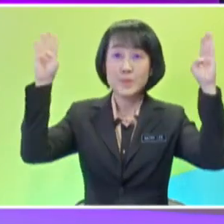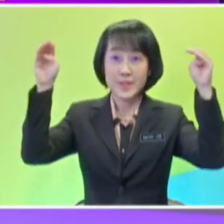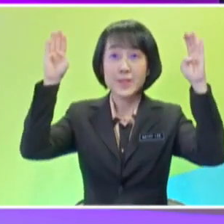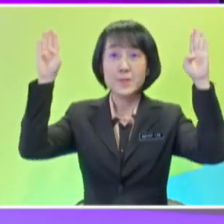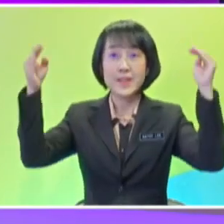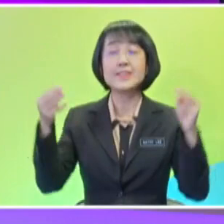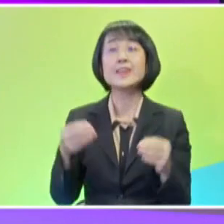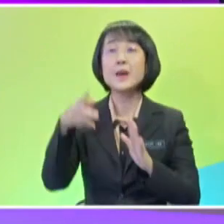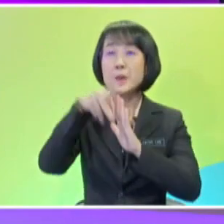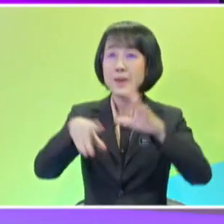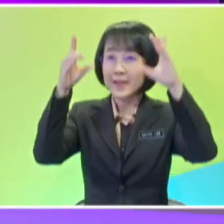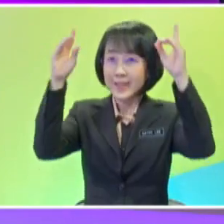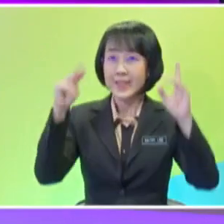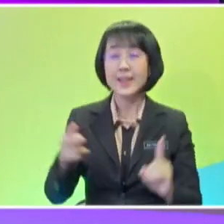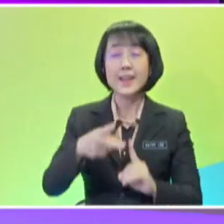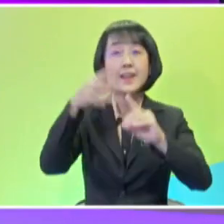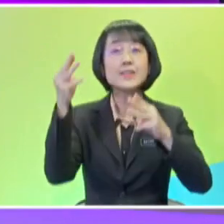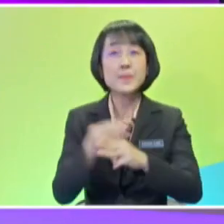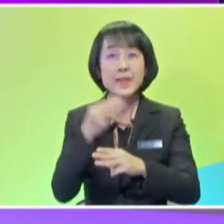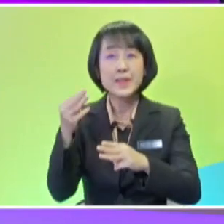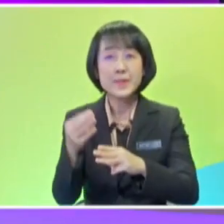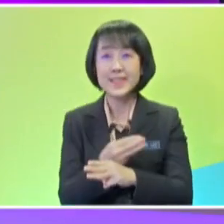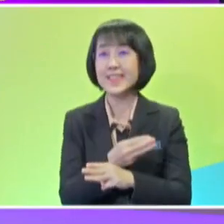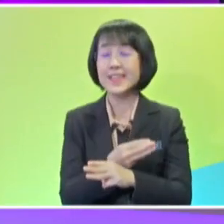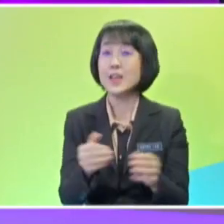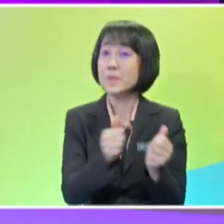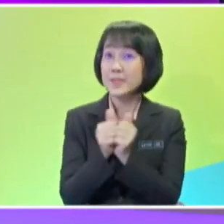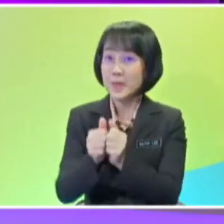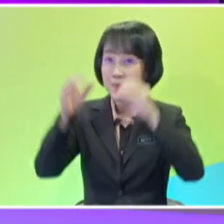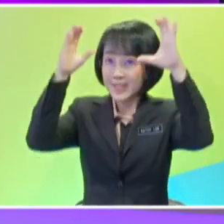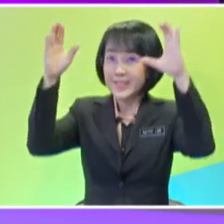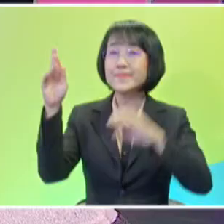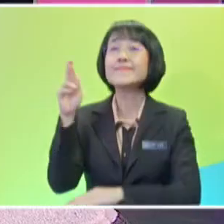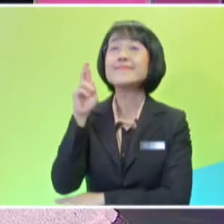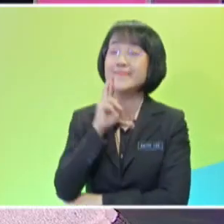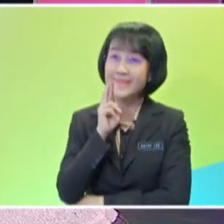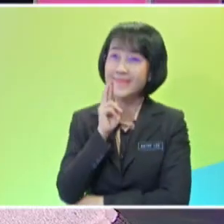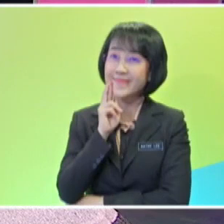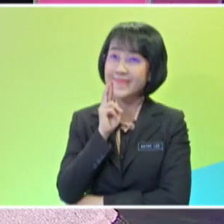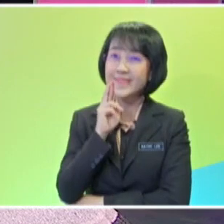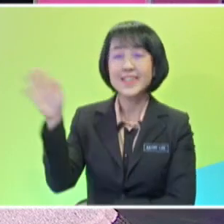Pendidikan khas matematika bersama cekgu rosyani